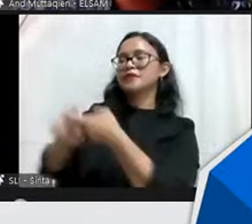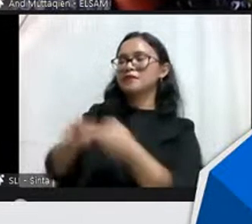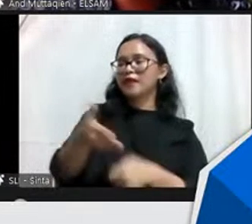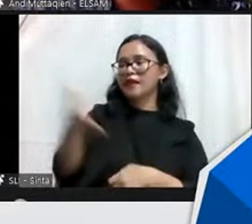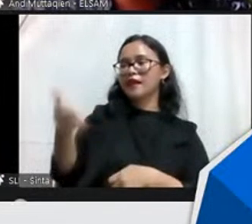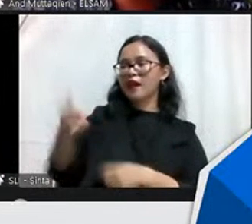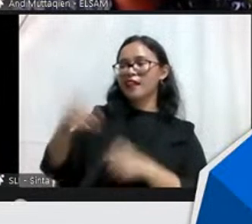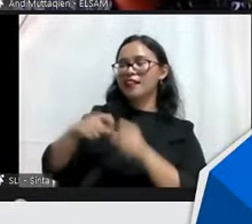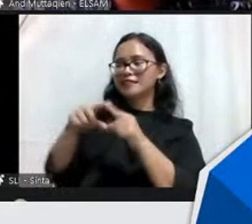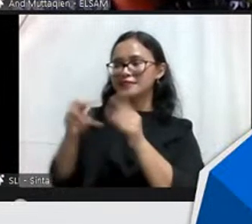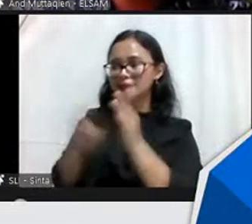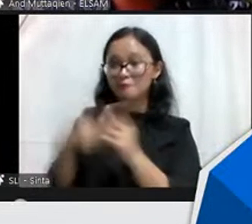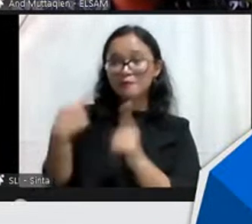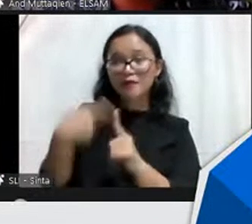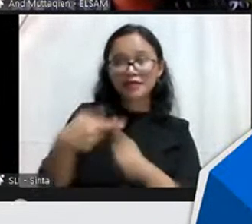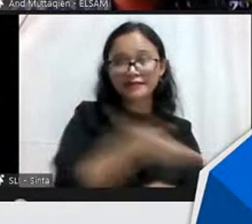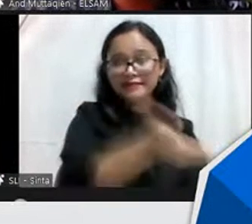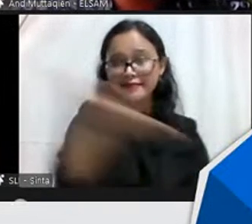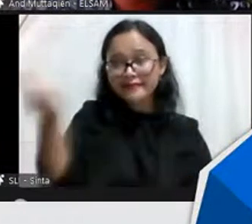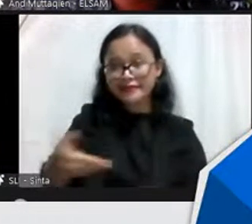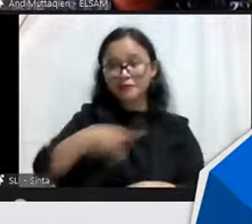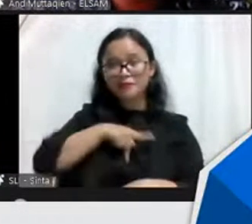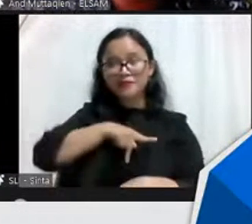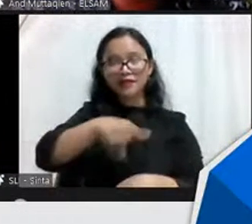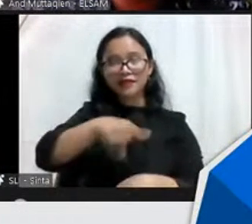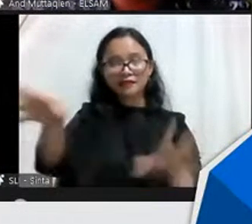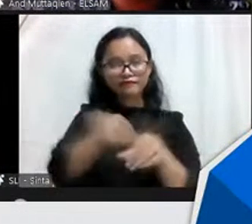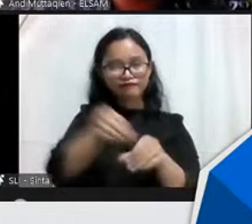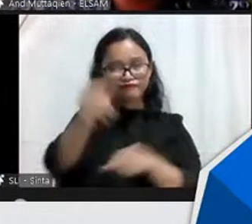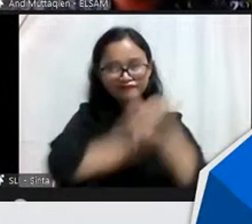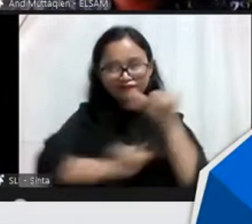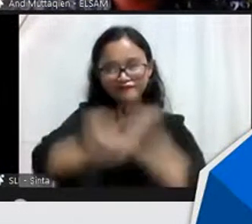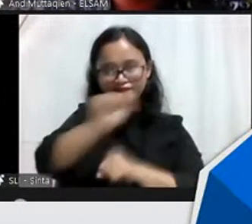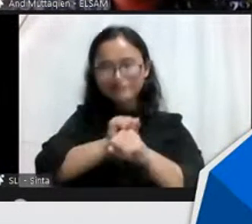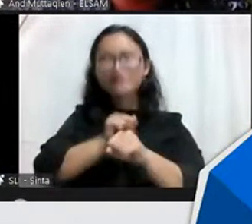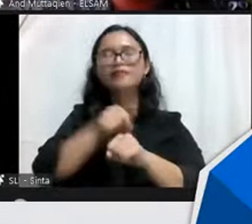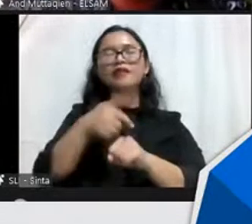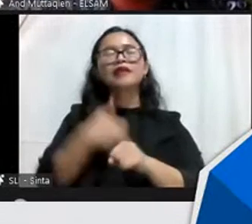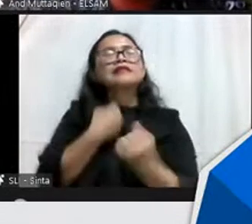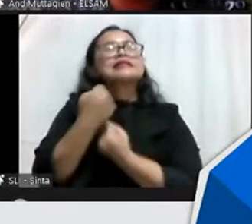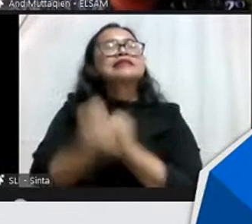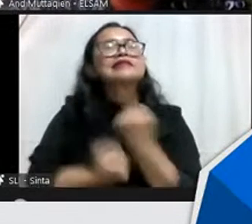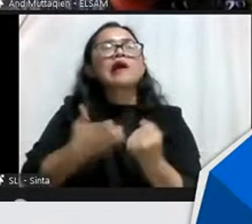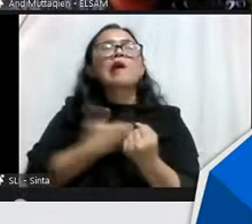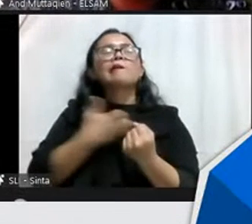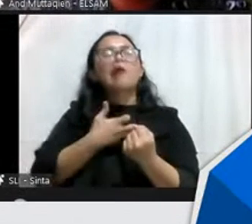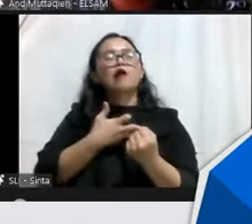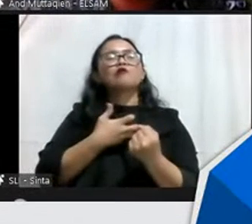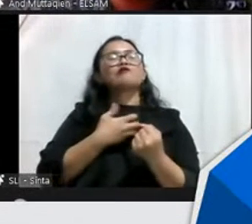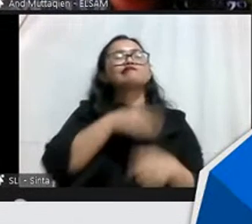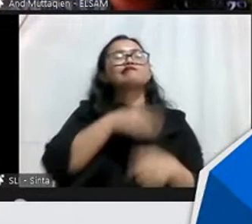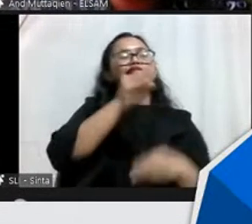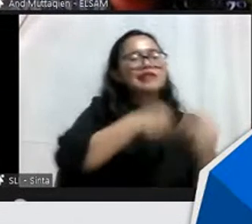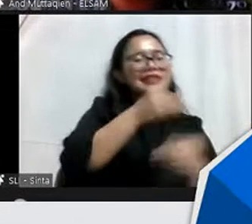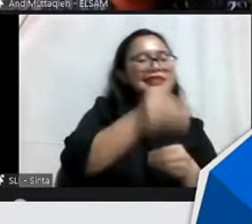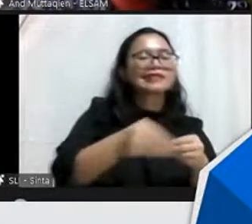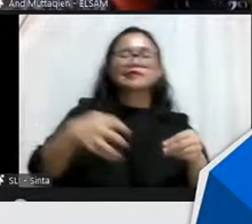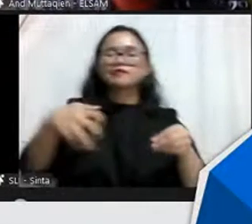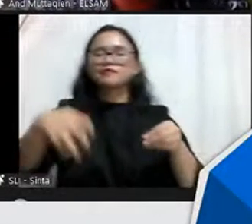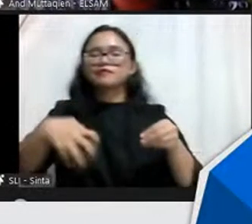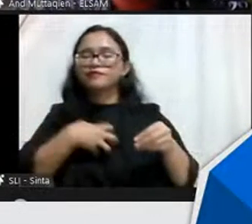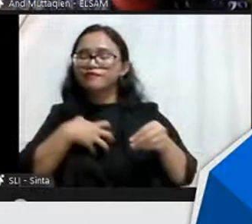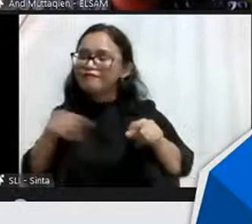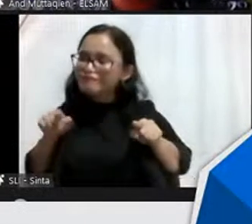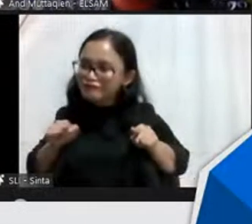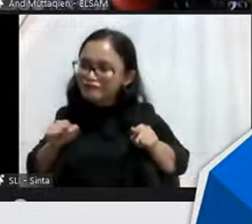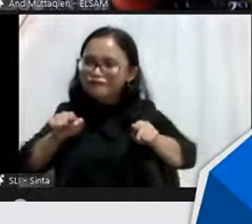sekalian yang hadir di sini sore hari ini ini kita berusaha untuk membuat semuanya berjalan beriringan ada masa depan yang lebih baik yang sedang kita